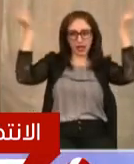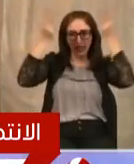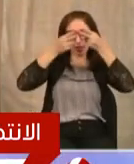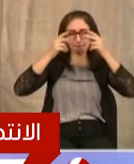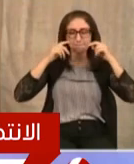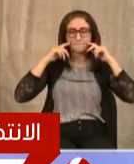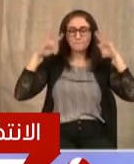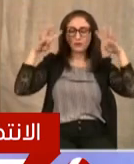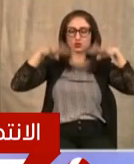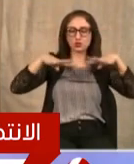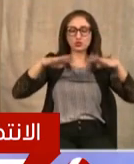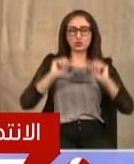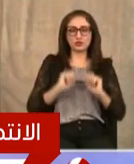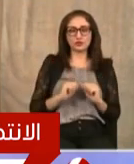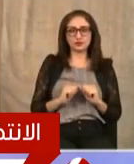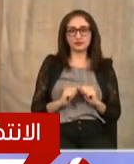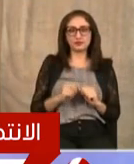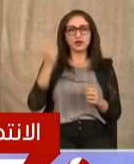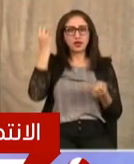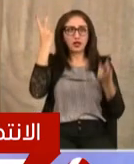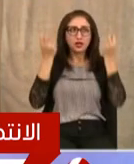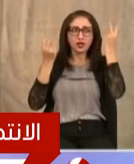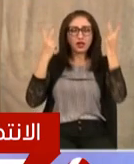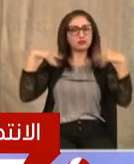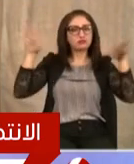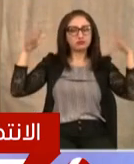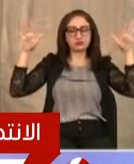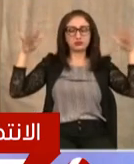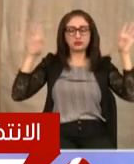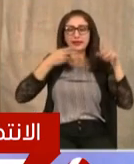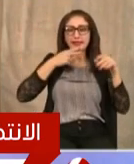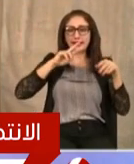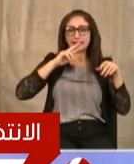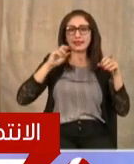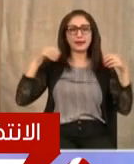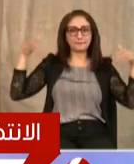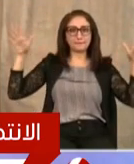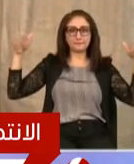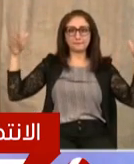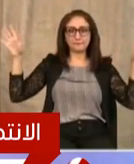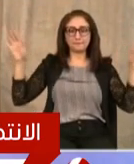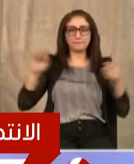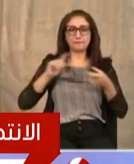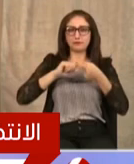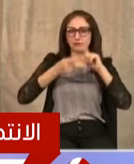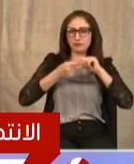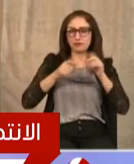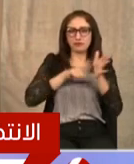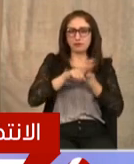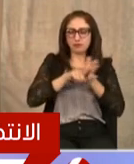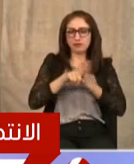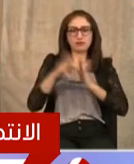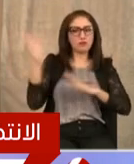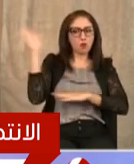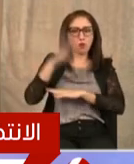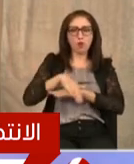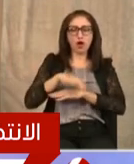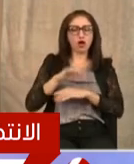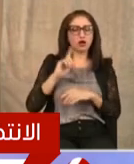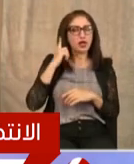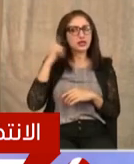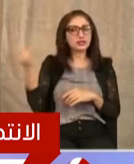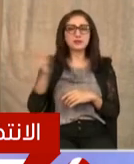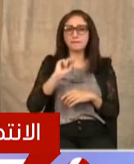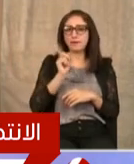التفتوا عن الشائعات والاكاذيب احبطه مؤامرات الحاقدين واعلموا